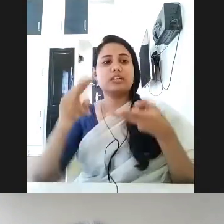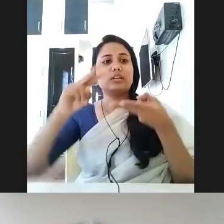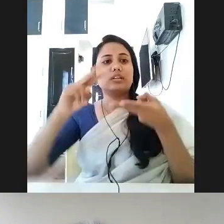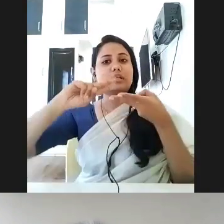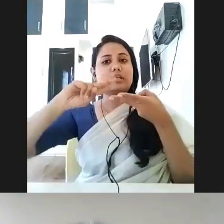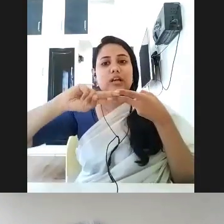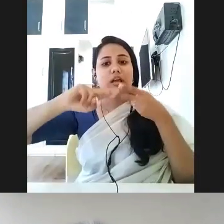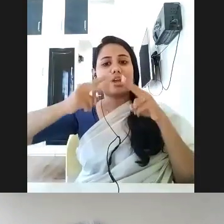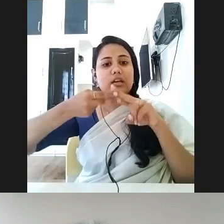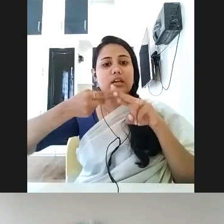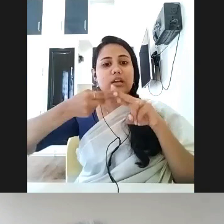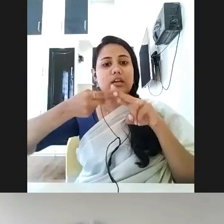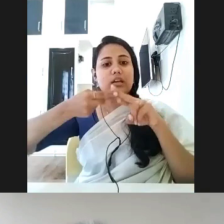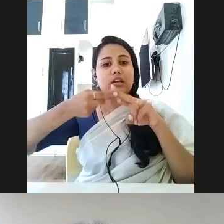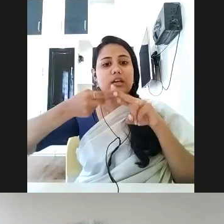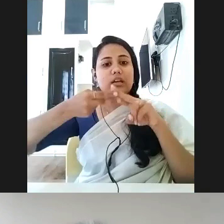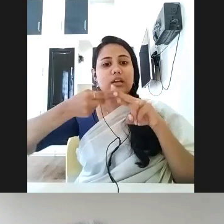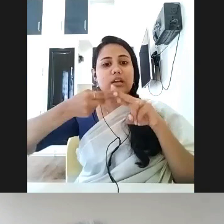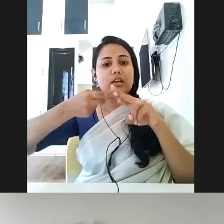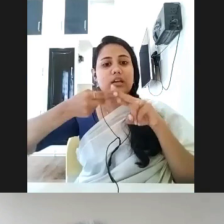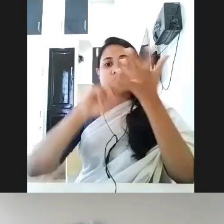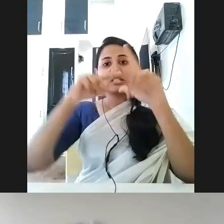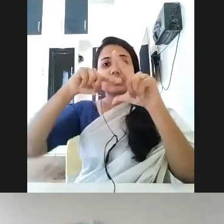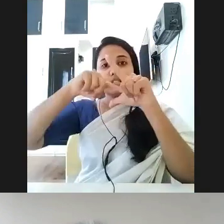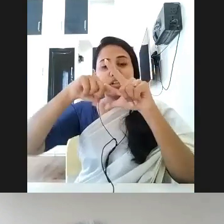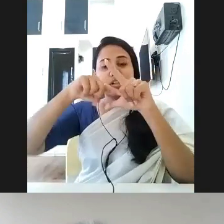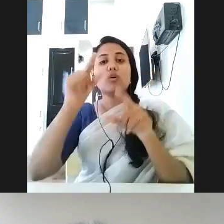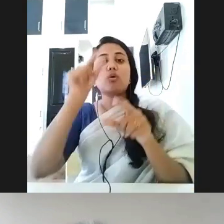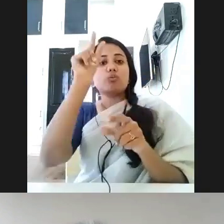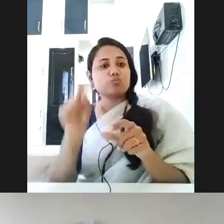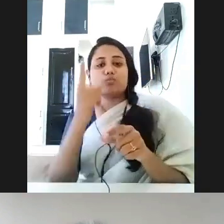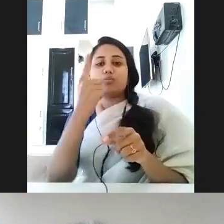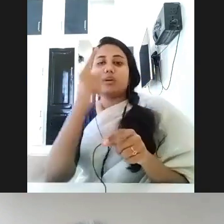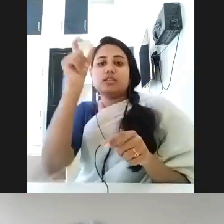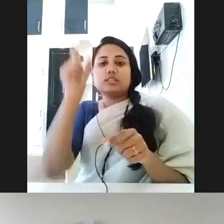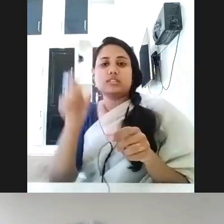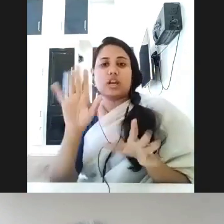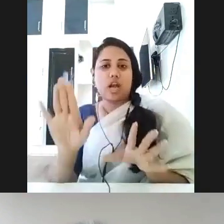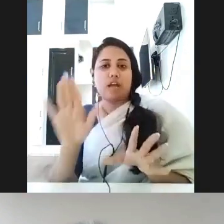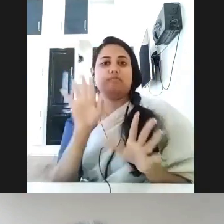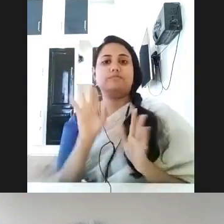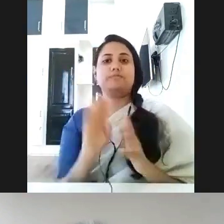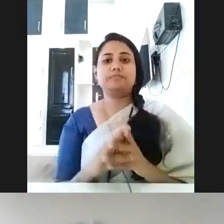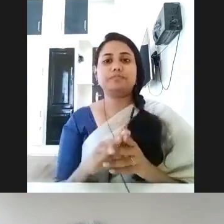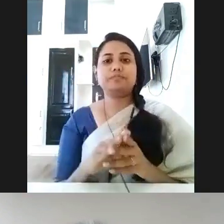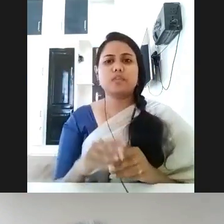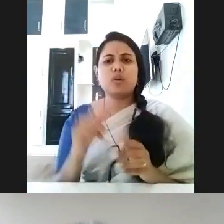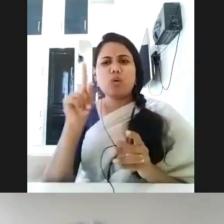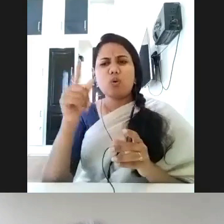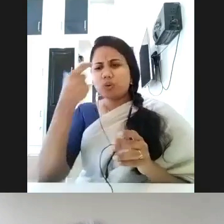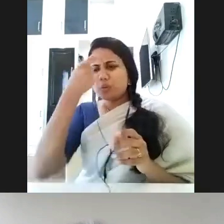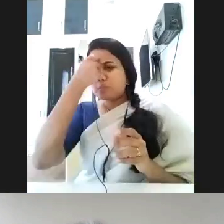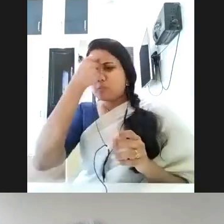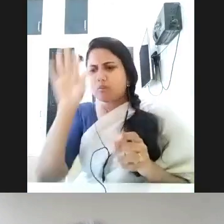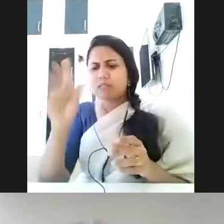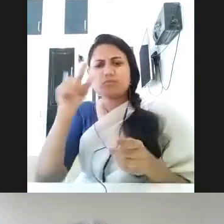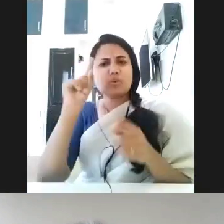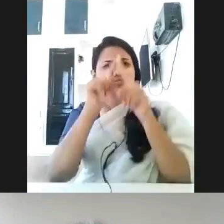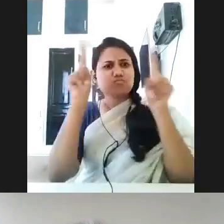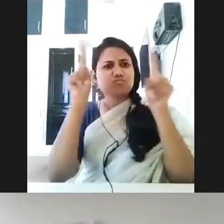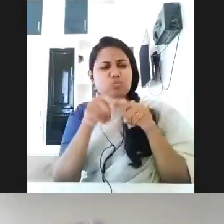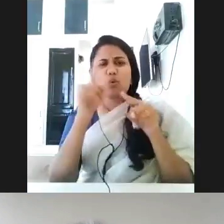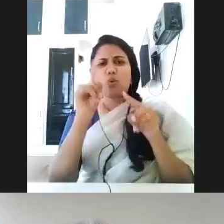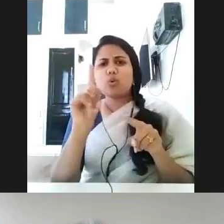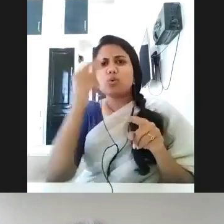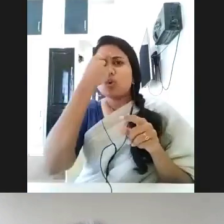ഈ ഒരു ഡിഫക്റ്റ് ഉള്ള മ്യൂട്ടേഷൻ അവർ ബോഡിയിലോട്ട് ക്യാരി ചെയ്യണം. ഒരു ഡിഫക്റ്റീവ് മ്യൂട്ടേഷൻ, അതായത് ഒരാൾക്ക് ഒരു